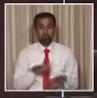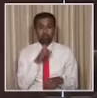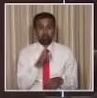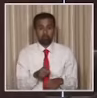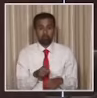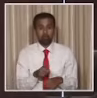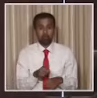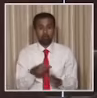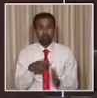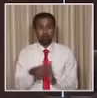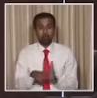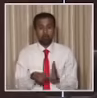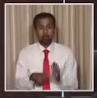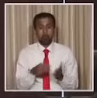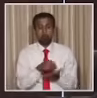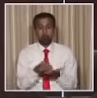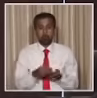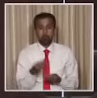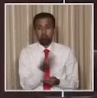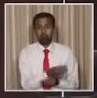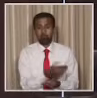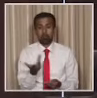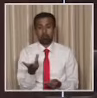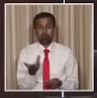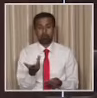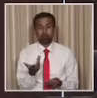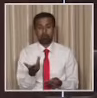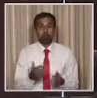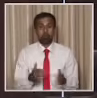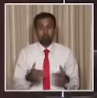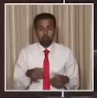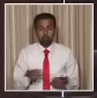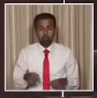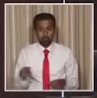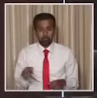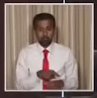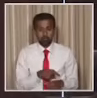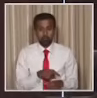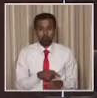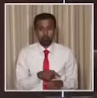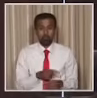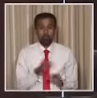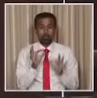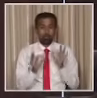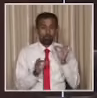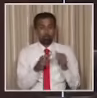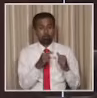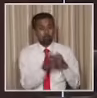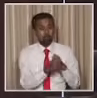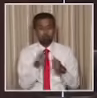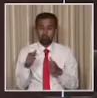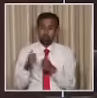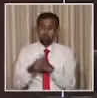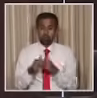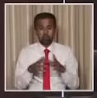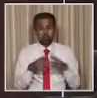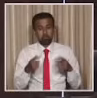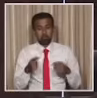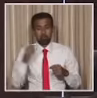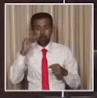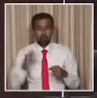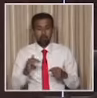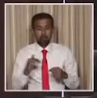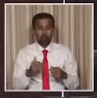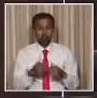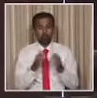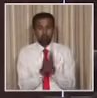koi merate tama pohor tika beda ganna berasun kapana ora bedanna berunal tama ada wenakota monna pampori ge araka haduwa meka haduwa uddamane palane kara monna